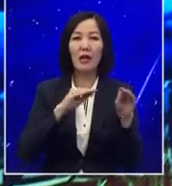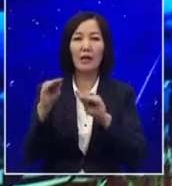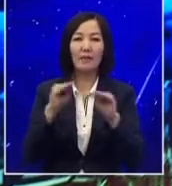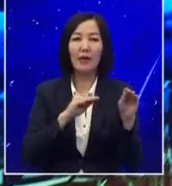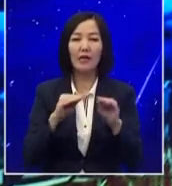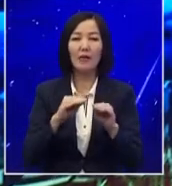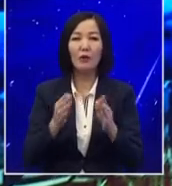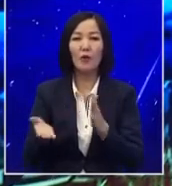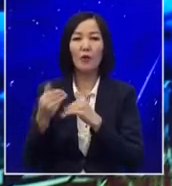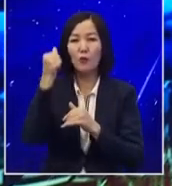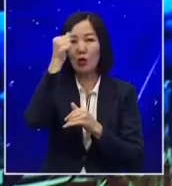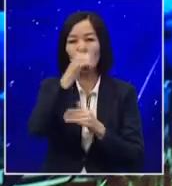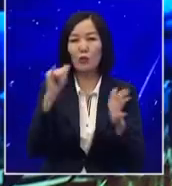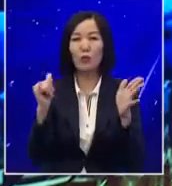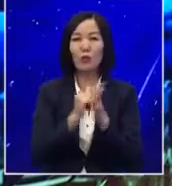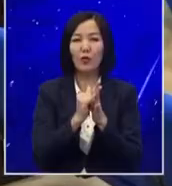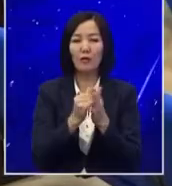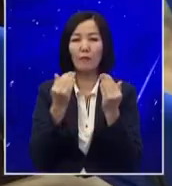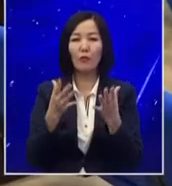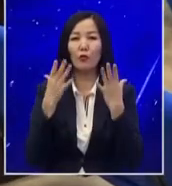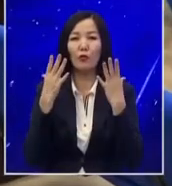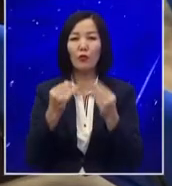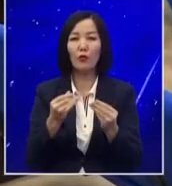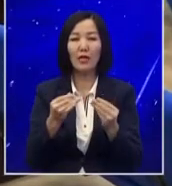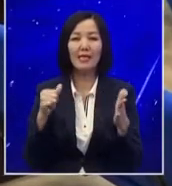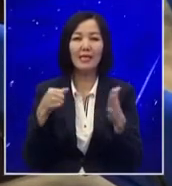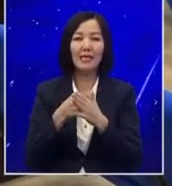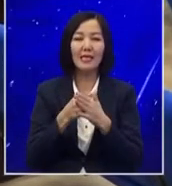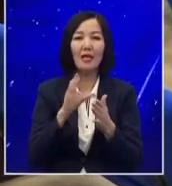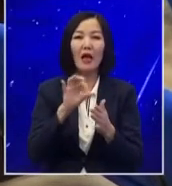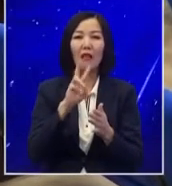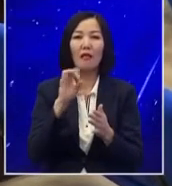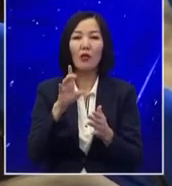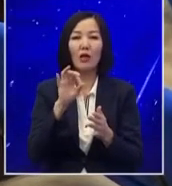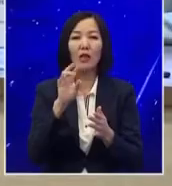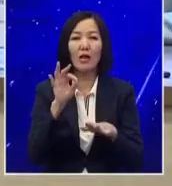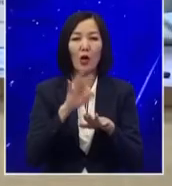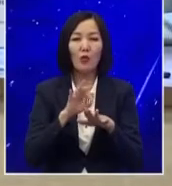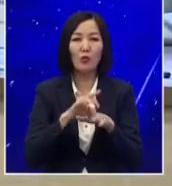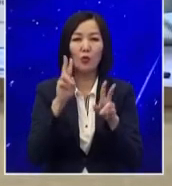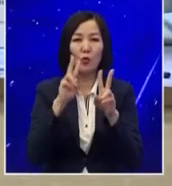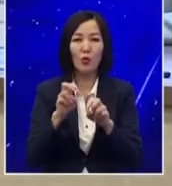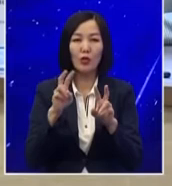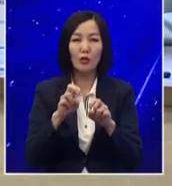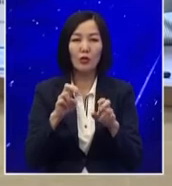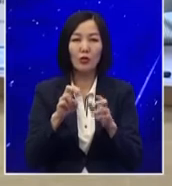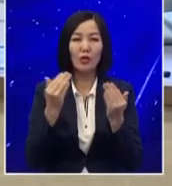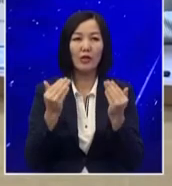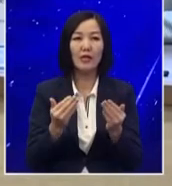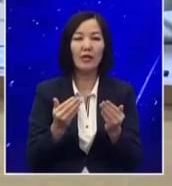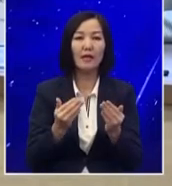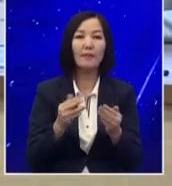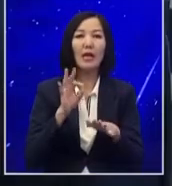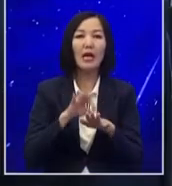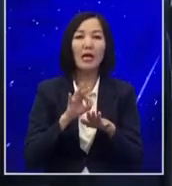ауруханаға өткен жылы қойылған. Осы күнге дейін қондырғы онкологиялық сырқатты анықтау үшін қолданылып келген. Енді ол коронавирусты